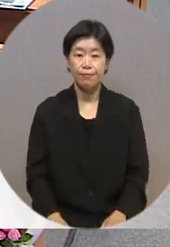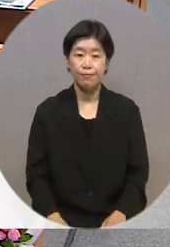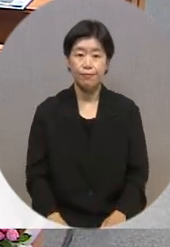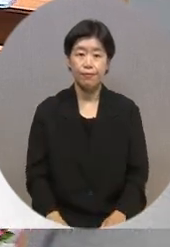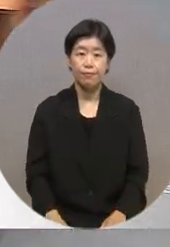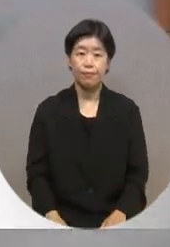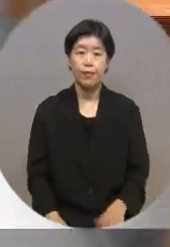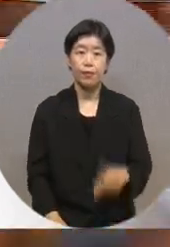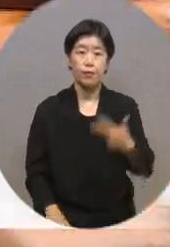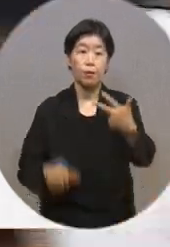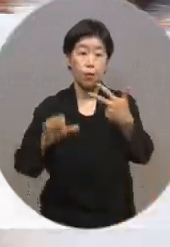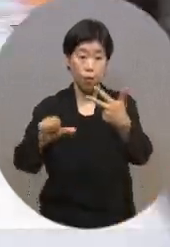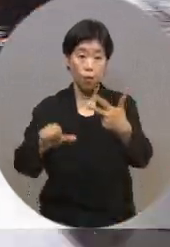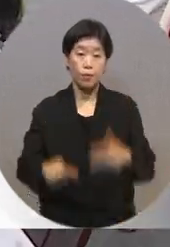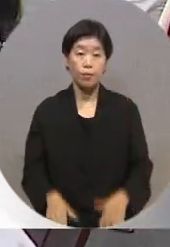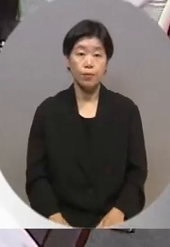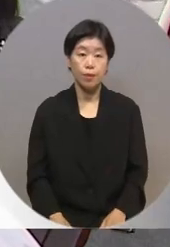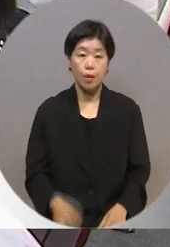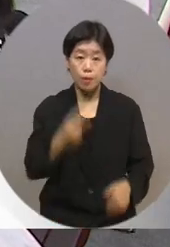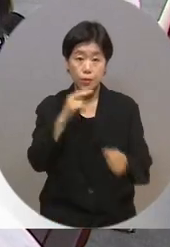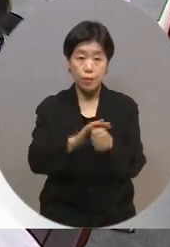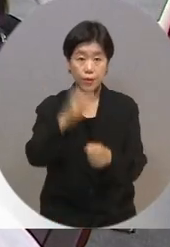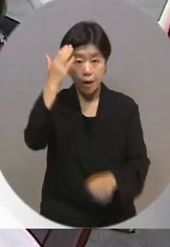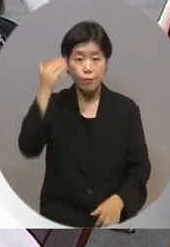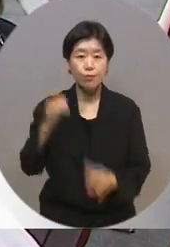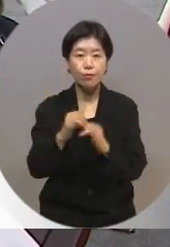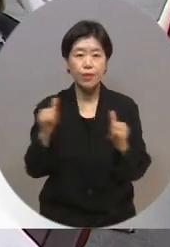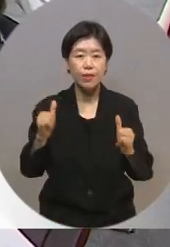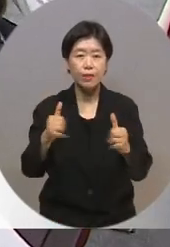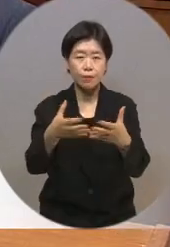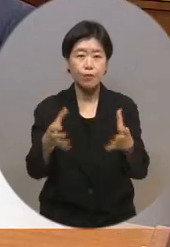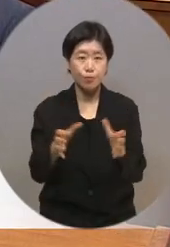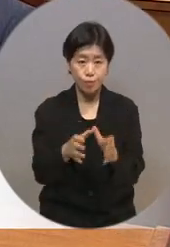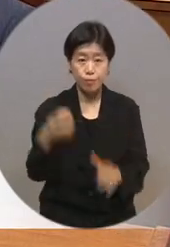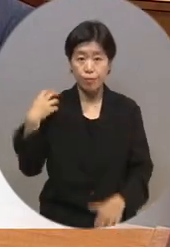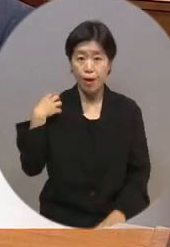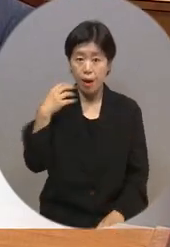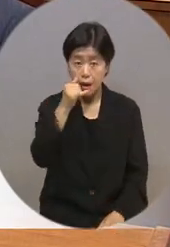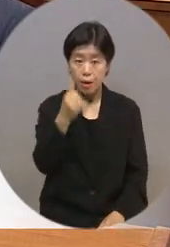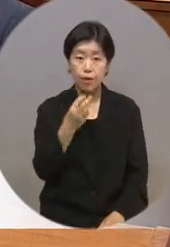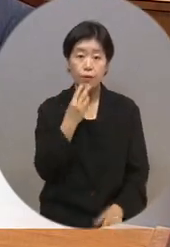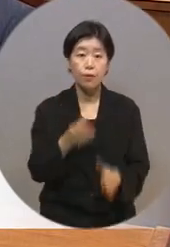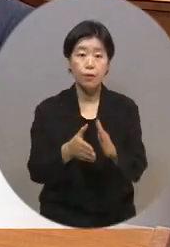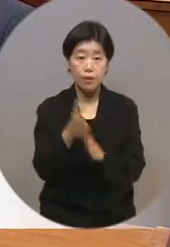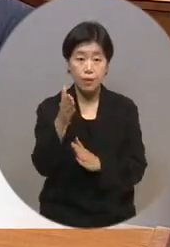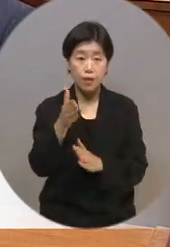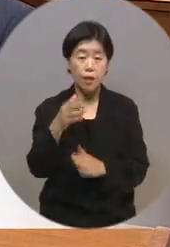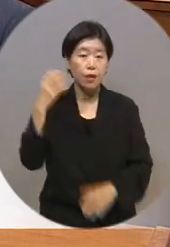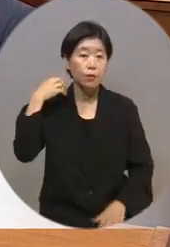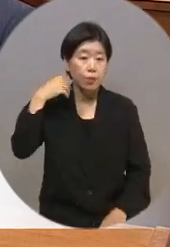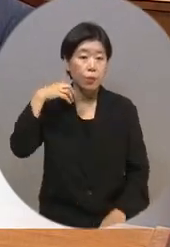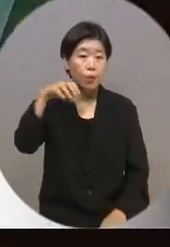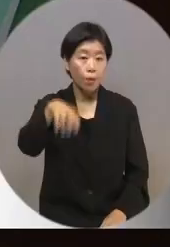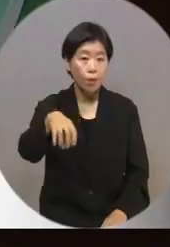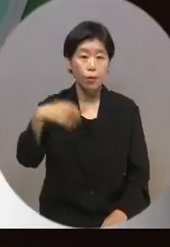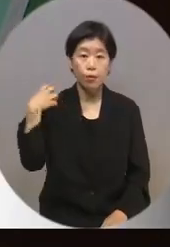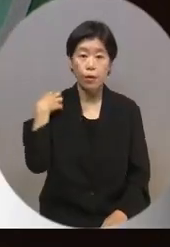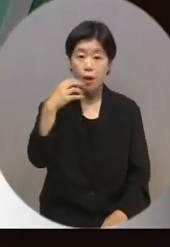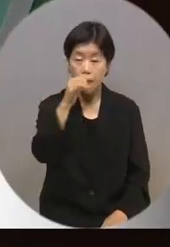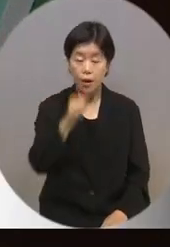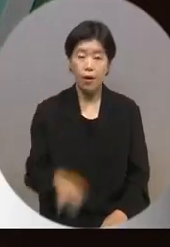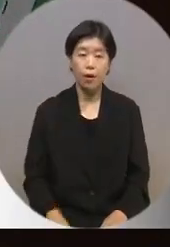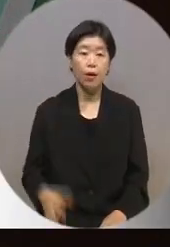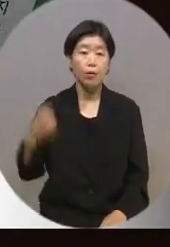지난 5일 사단법인 도전한국인본부가 주최하고 서울시 지체장애인협회 영등포구지회가 주관하는